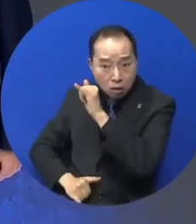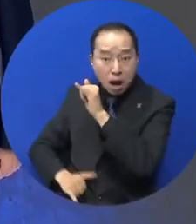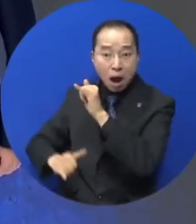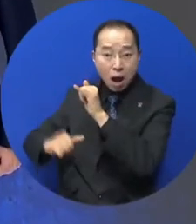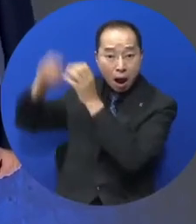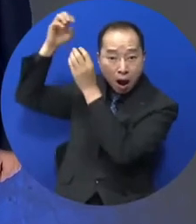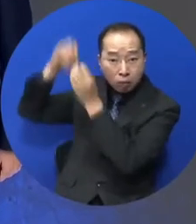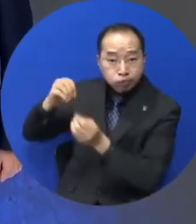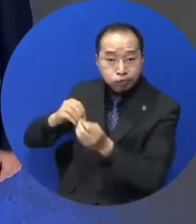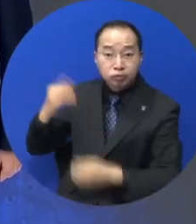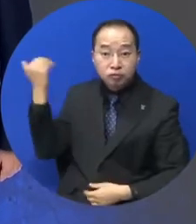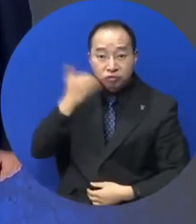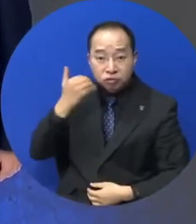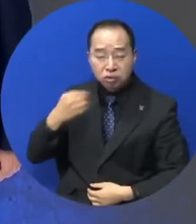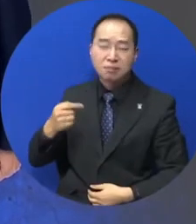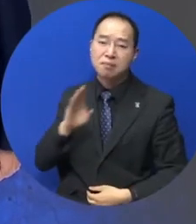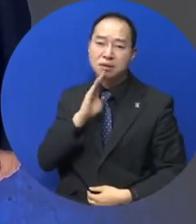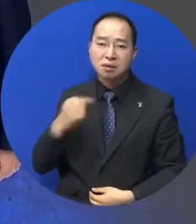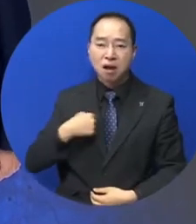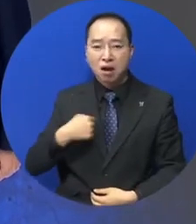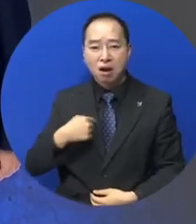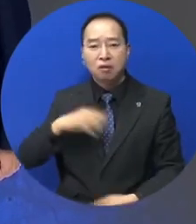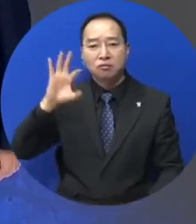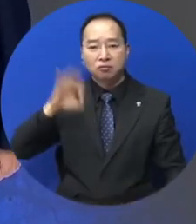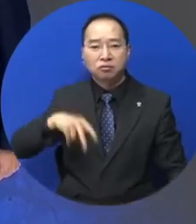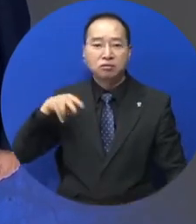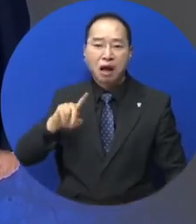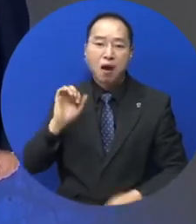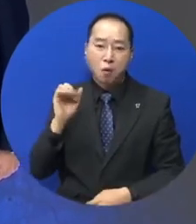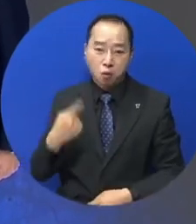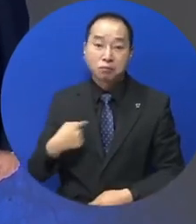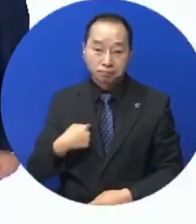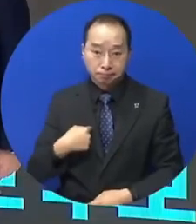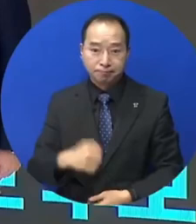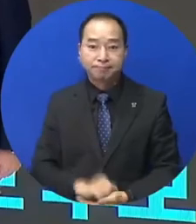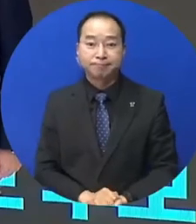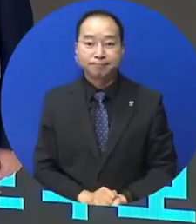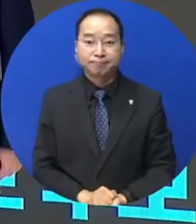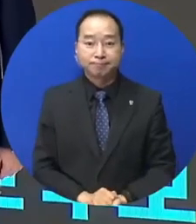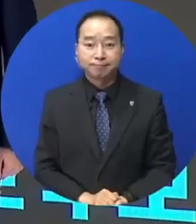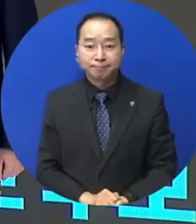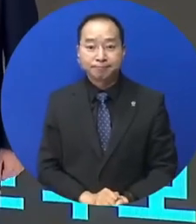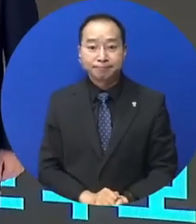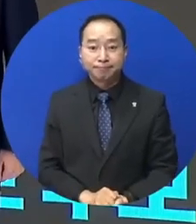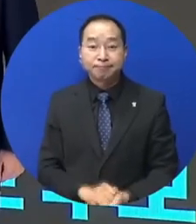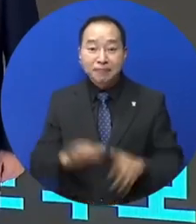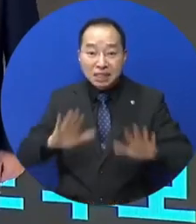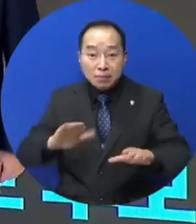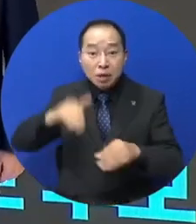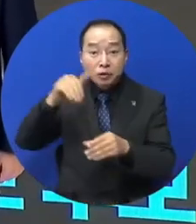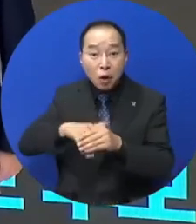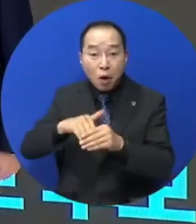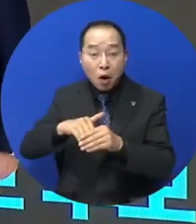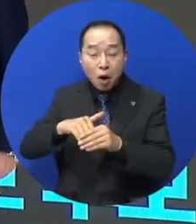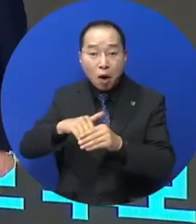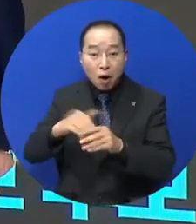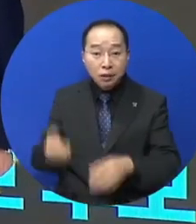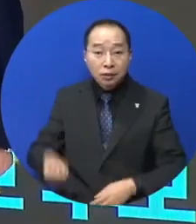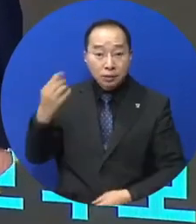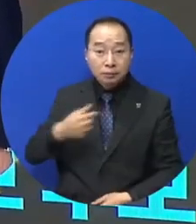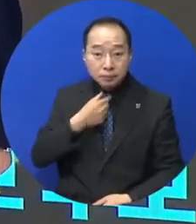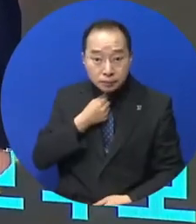후보가 우상호다. 감히 여러분에게 말씀드립니다. 이번 선거에서 승리하려면 두